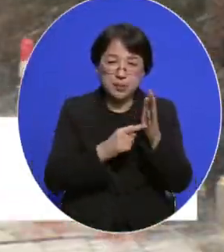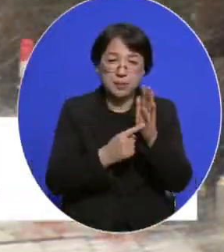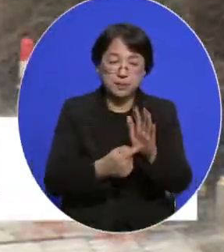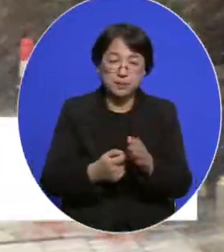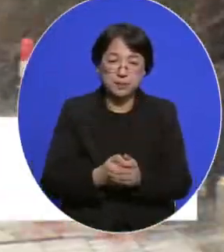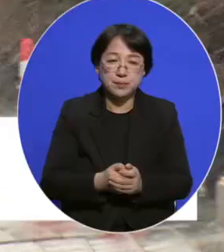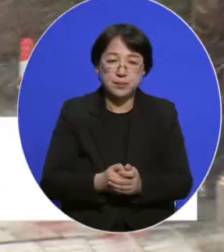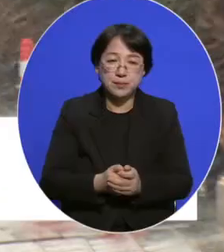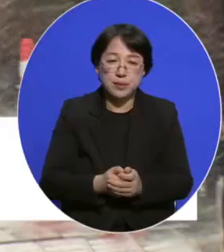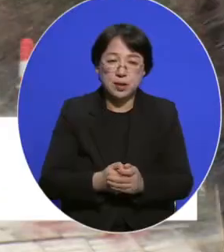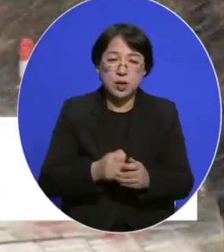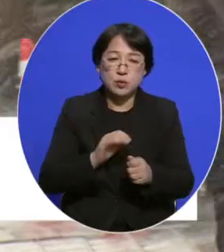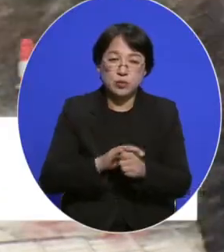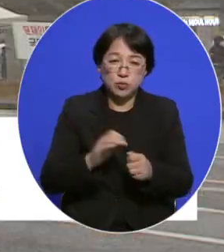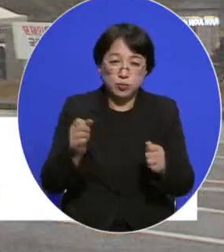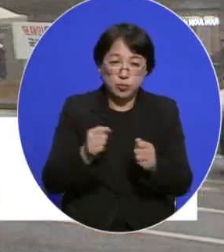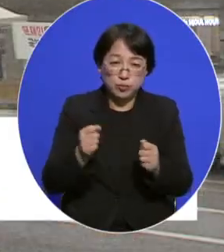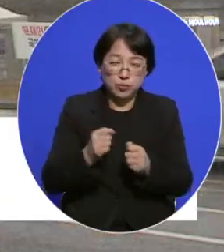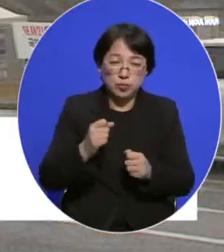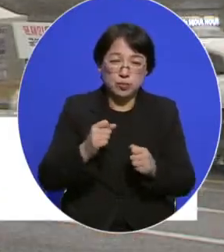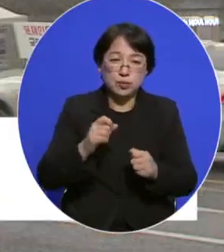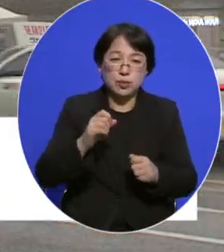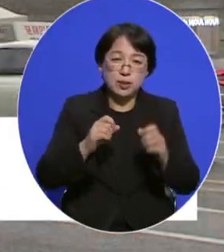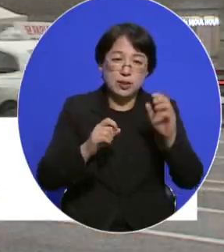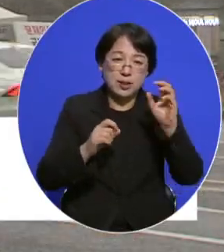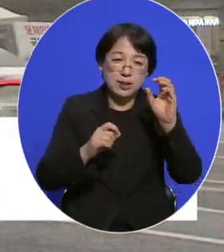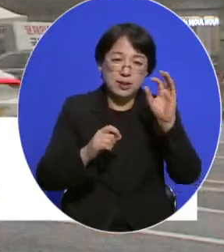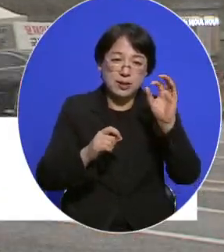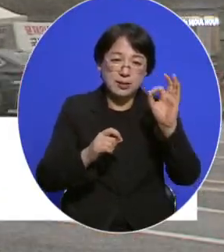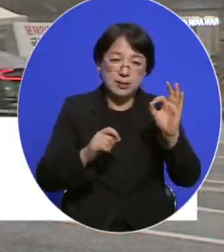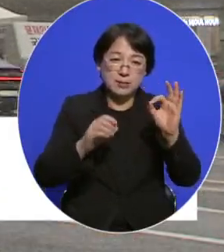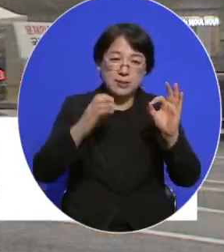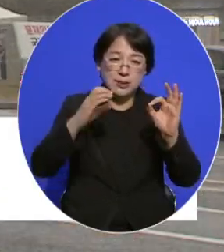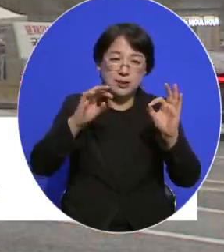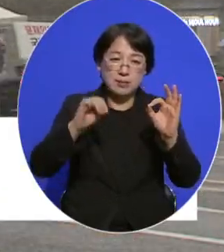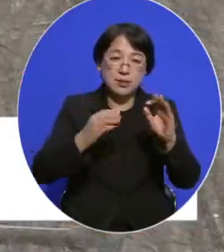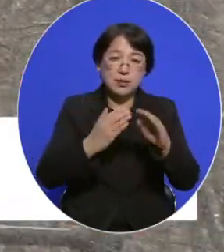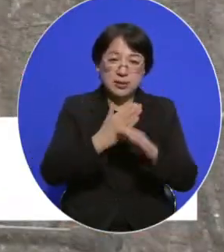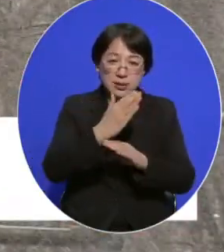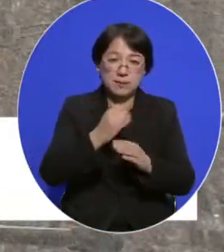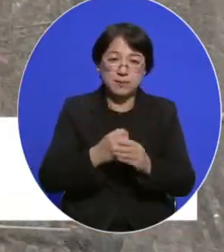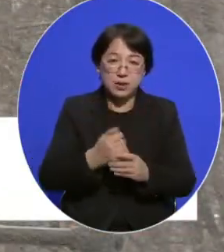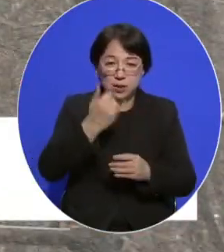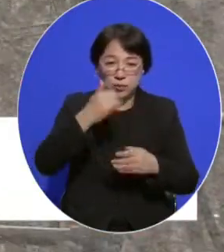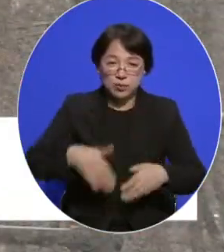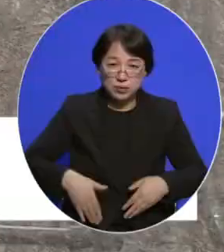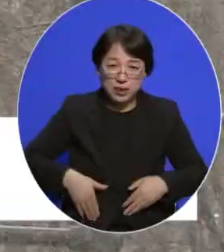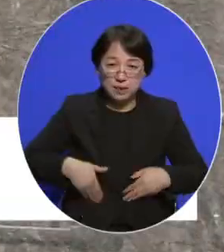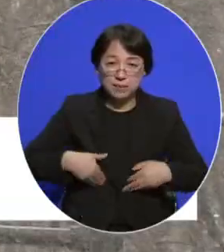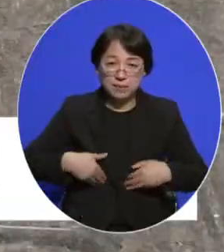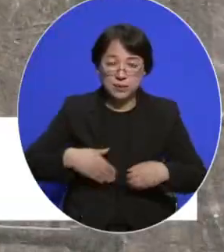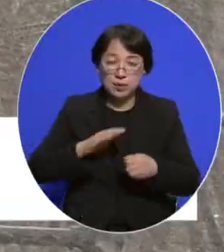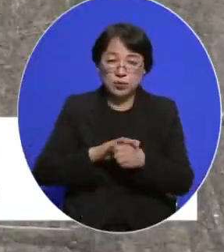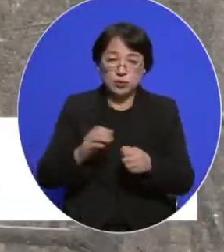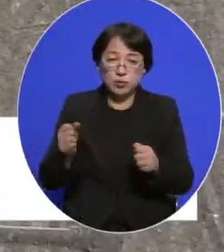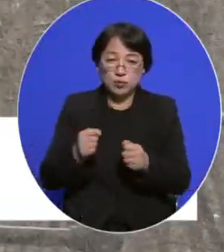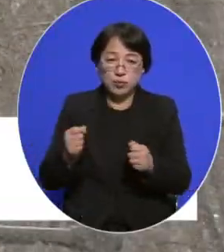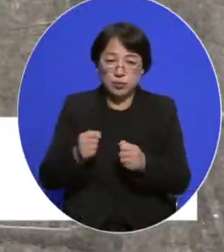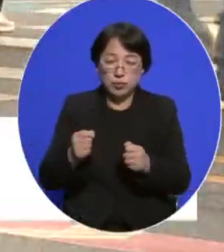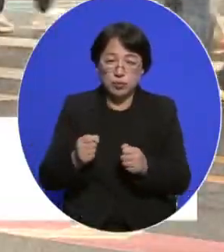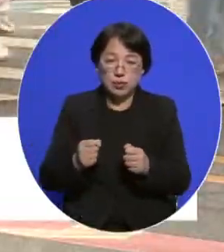내륙, 충북 북부에 10cm 이상, 수도권과 강원 내륙 산지, 충남권 내륙, 충북